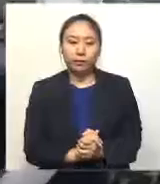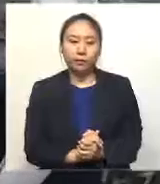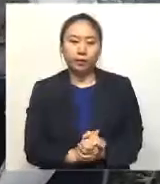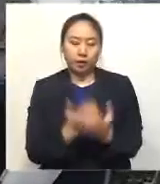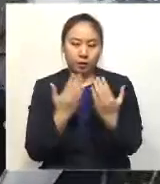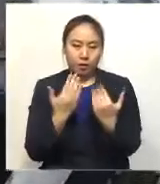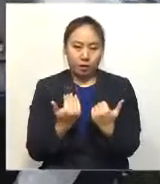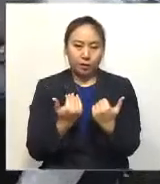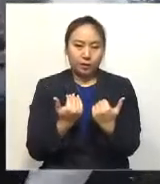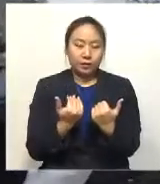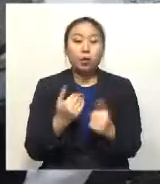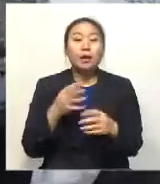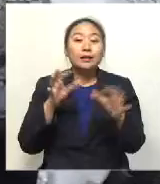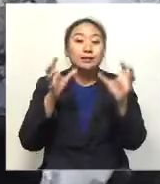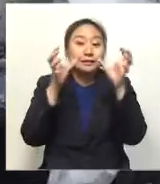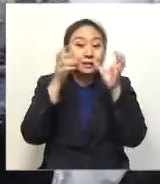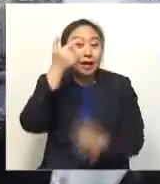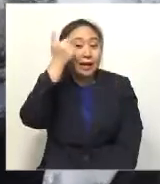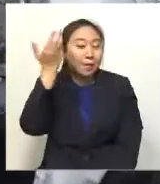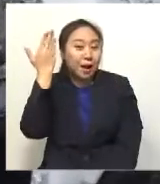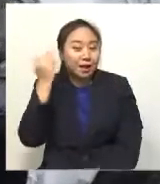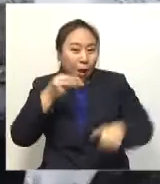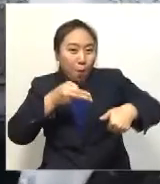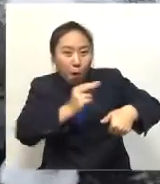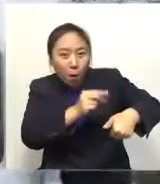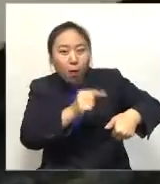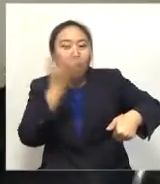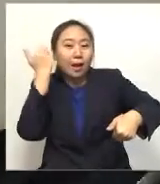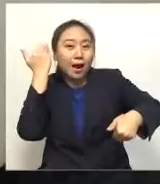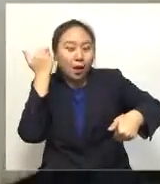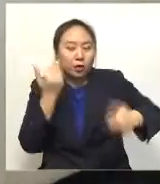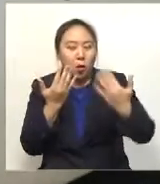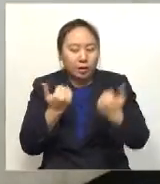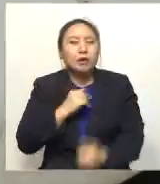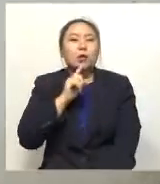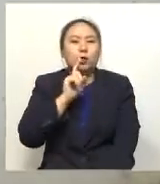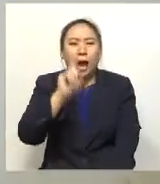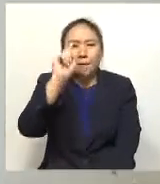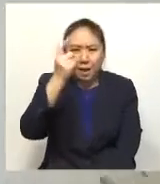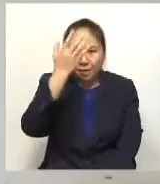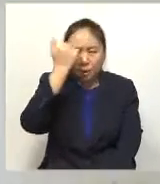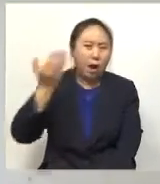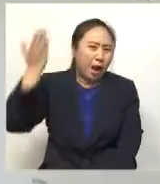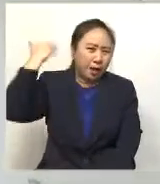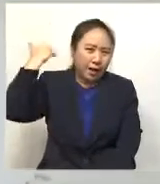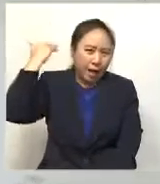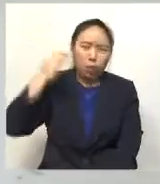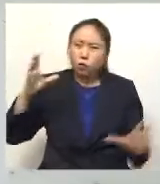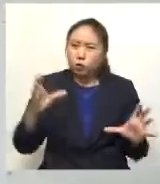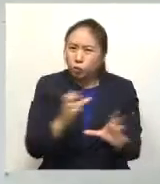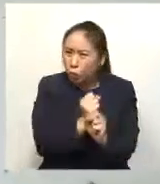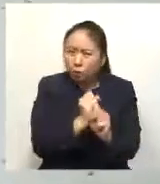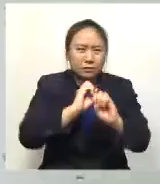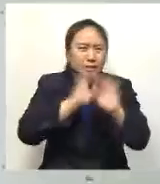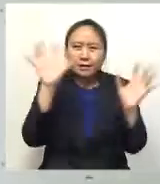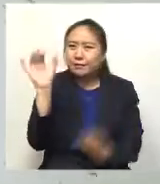หน้าเรื่องของคดีล่าเสือดำเรื่องนี้ก็เลยต้องมีการหยิบยกขึ้นมาถามกันอีกครั้งหนึ่งนะคะเพราะว่าเรื่องนั้นก็ยังไม่ได้ข้อสรุ